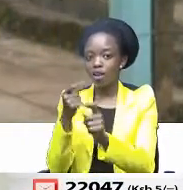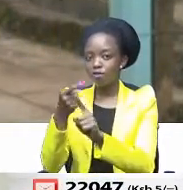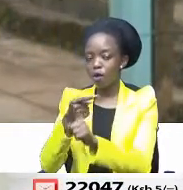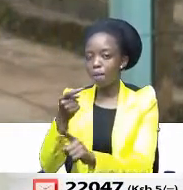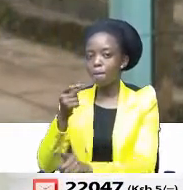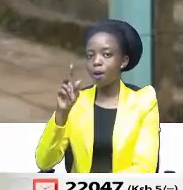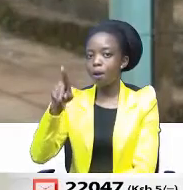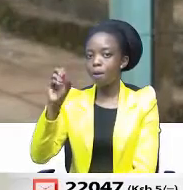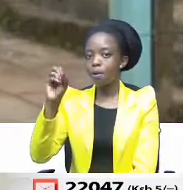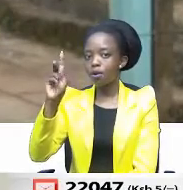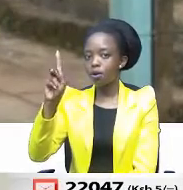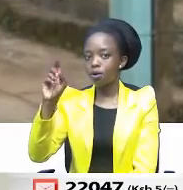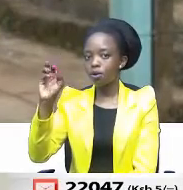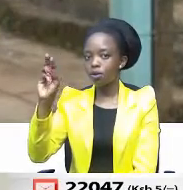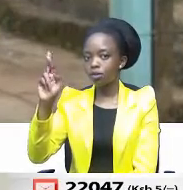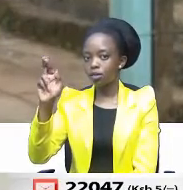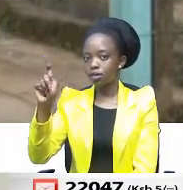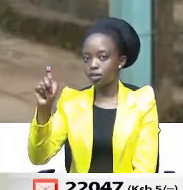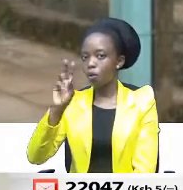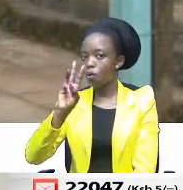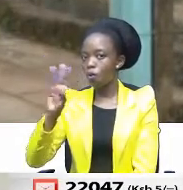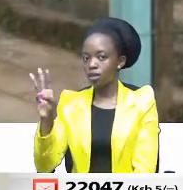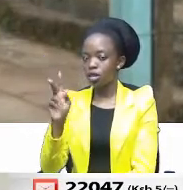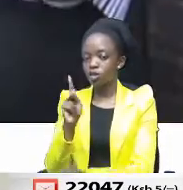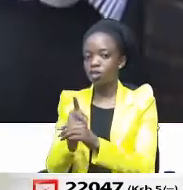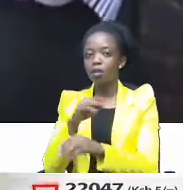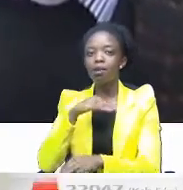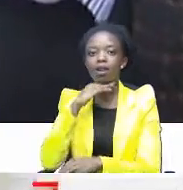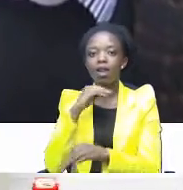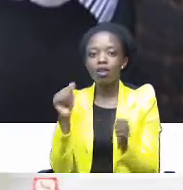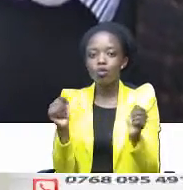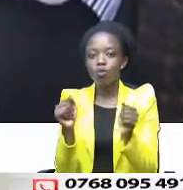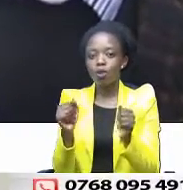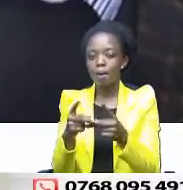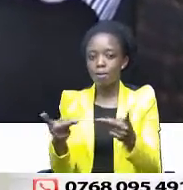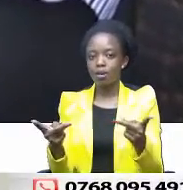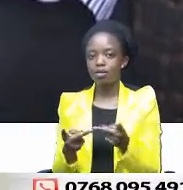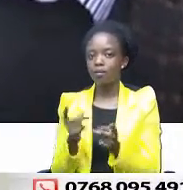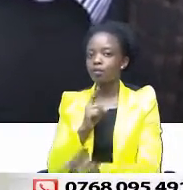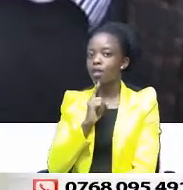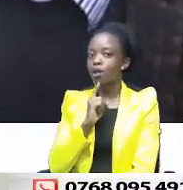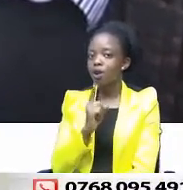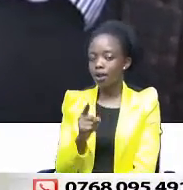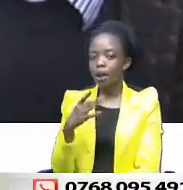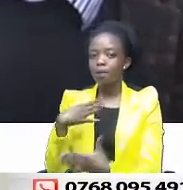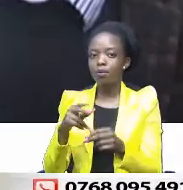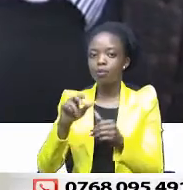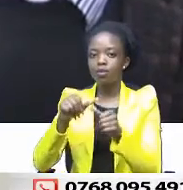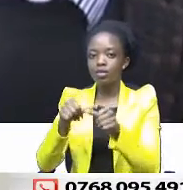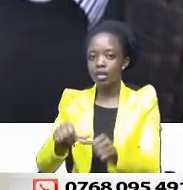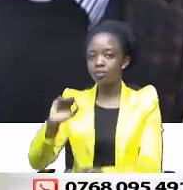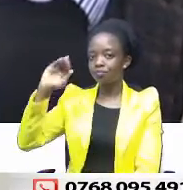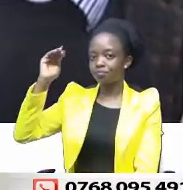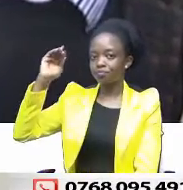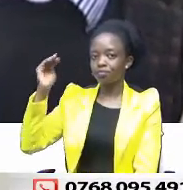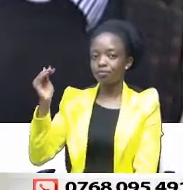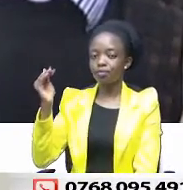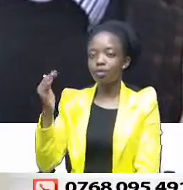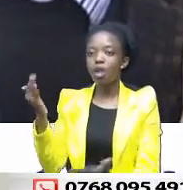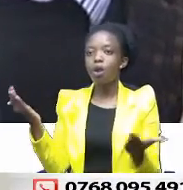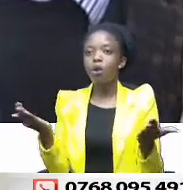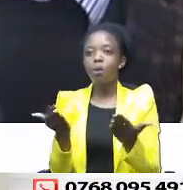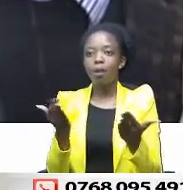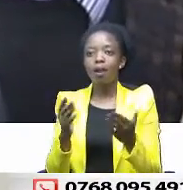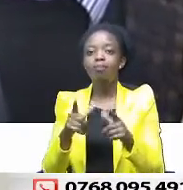Pokot Magharibi ili kuhifadhi katika chumba cha wafu. Nimepeana pia onyo kwa wale watu wanaishi mamilima mali kuna prone